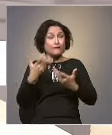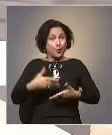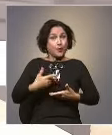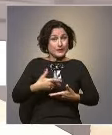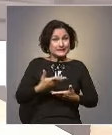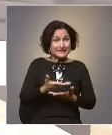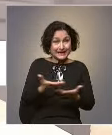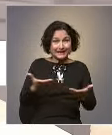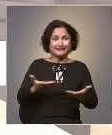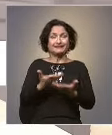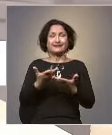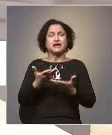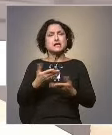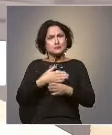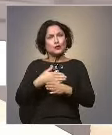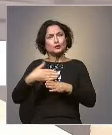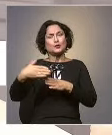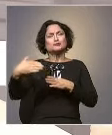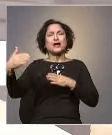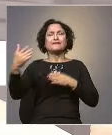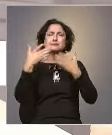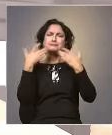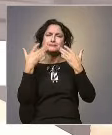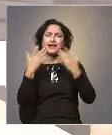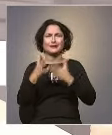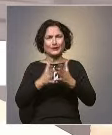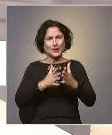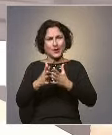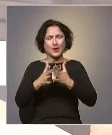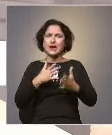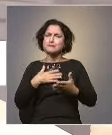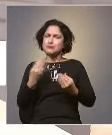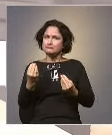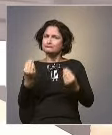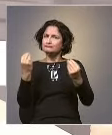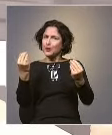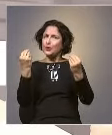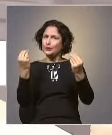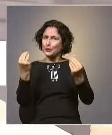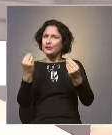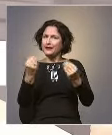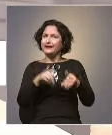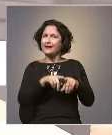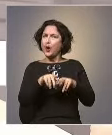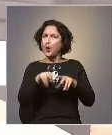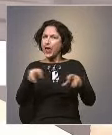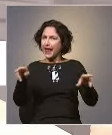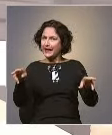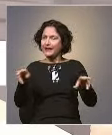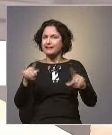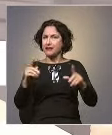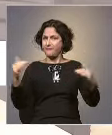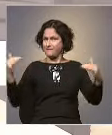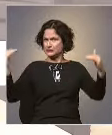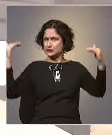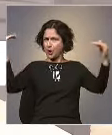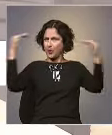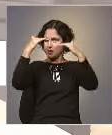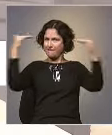които наистина искат и продължават млади, които и в момента има много добри млади колеги на много високо ниво, бих